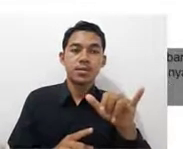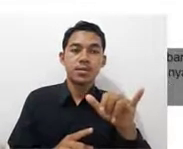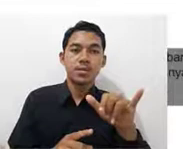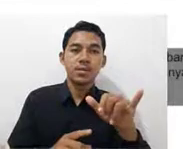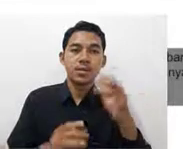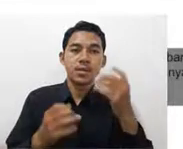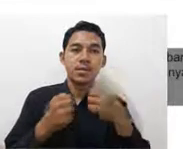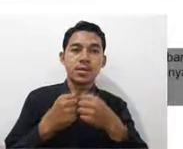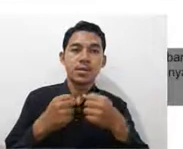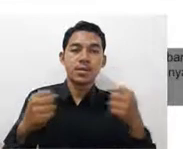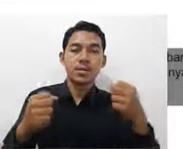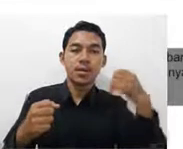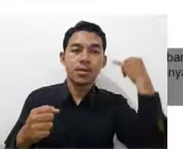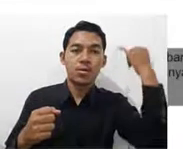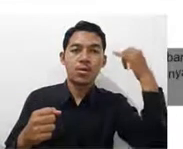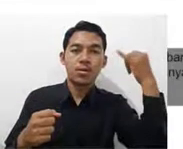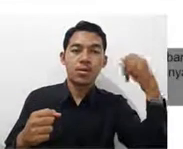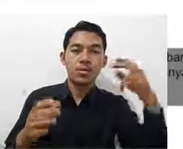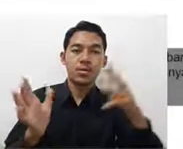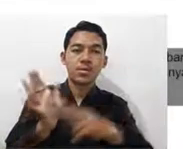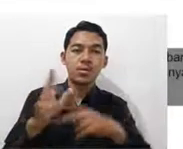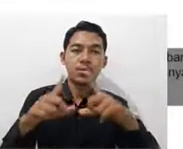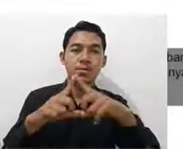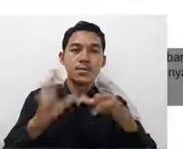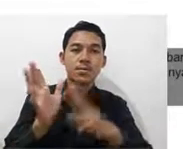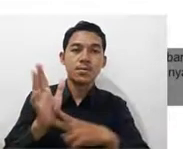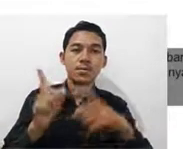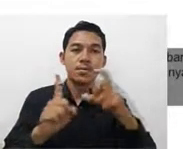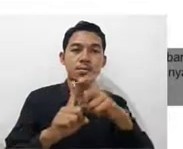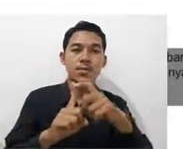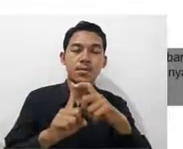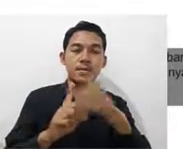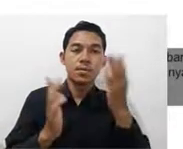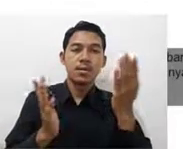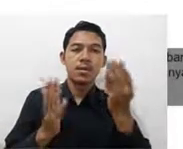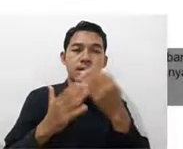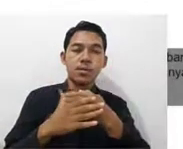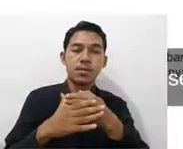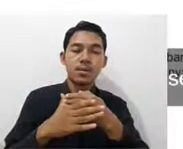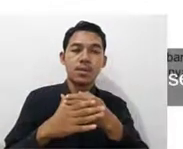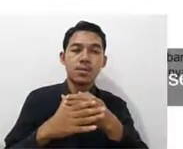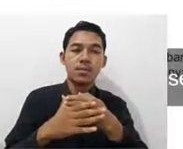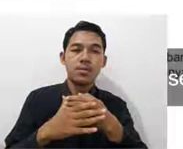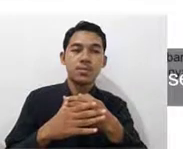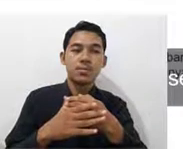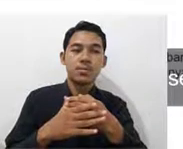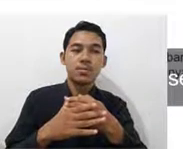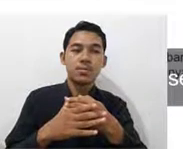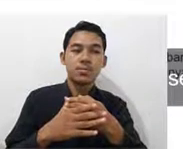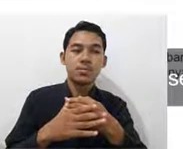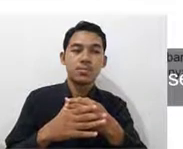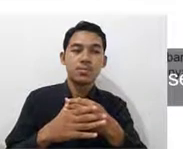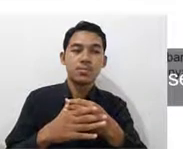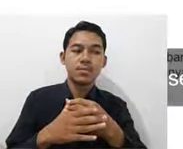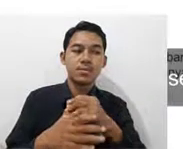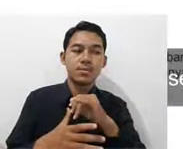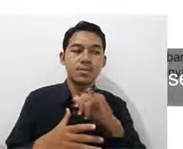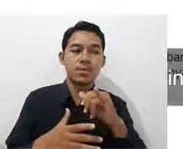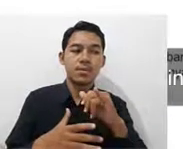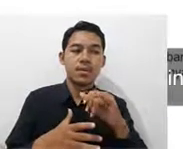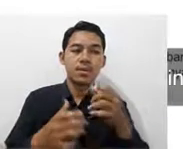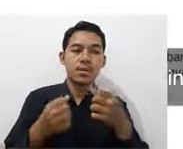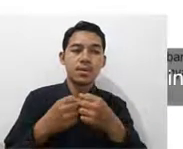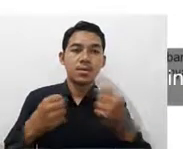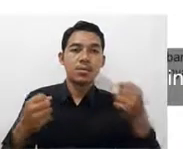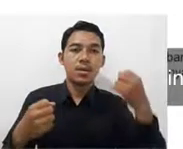NAND, dimana output dari gerbang logika NAND ini kebalikan dari gerbang logika AND. Nah, sedangkan kalau yang gerbang logika NOR